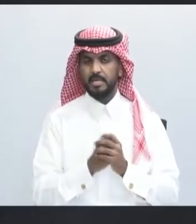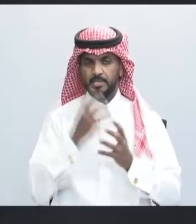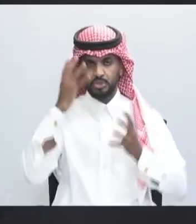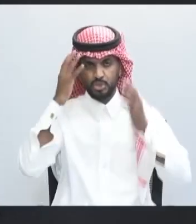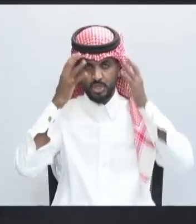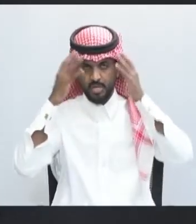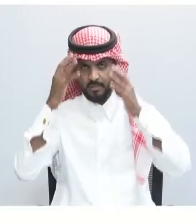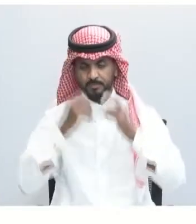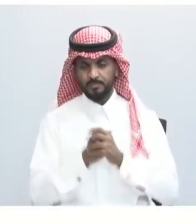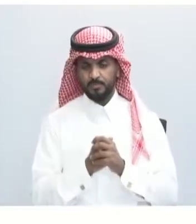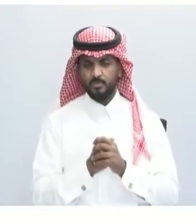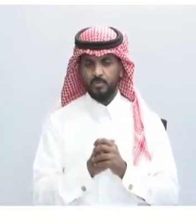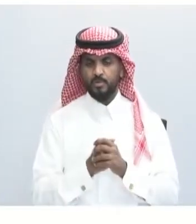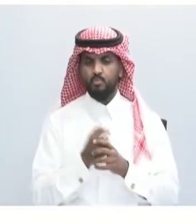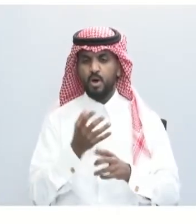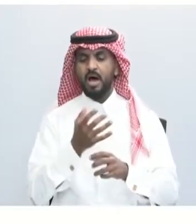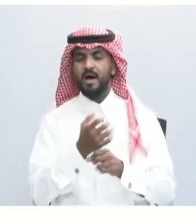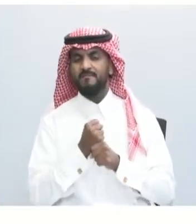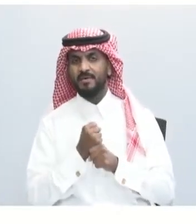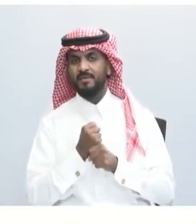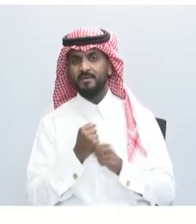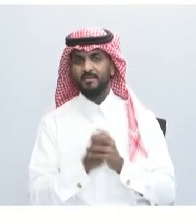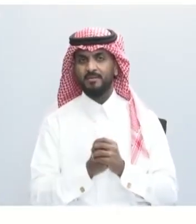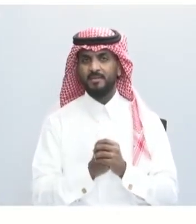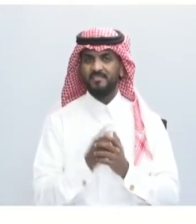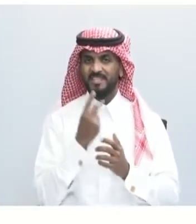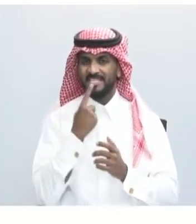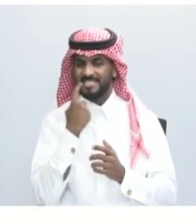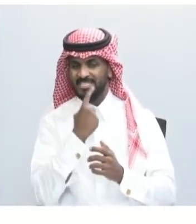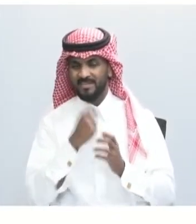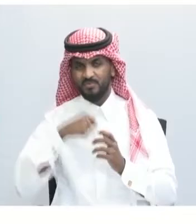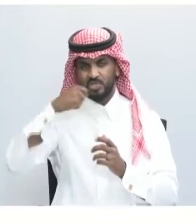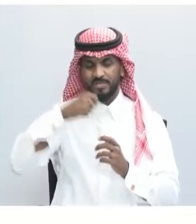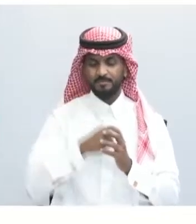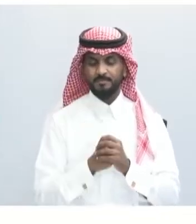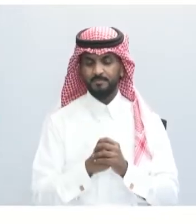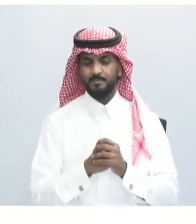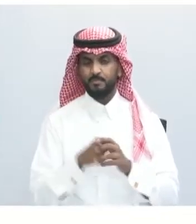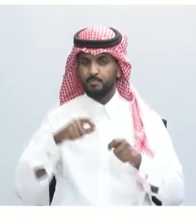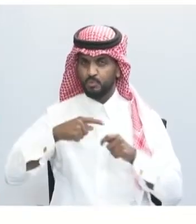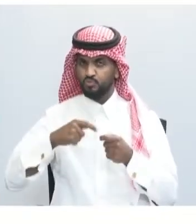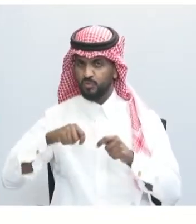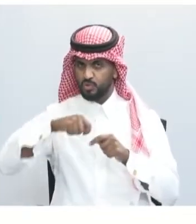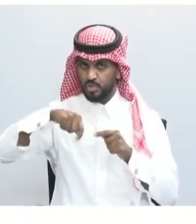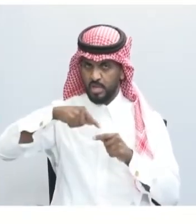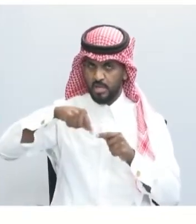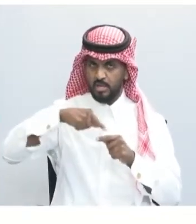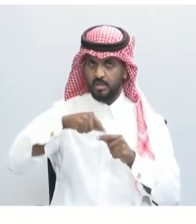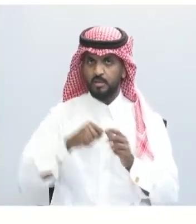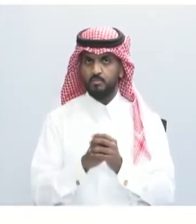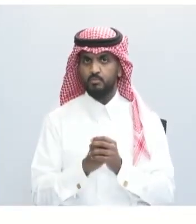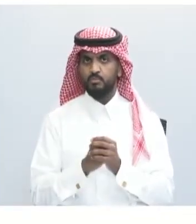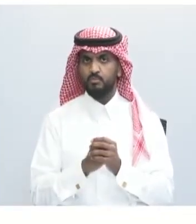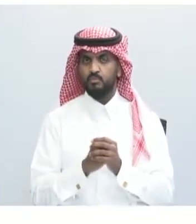الشعر وكذلك المحافظه على نظافه الاسنان بالفرشاه والمعجون بشكل منتظم